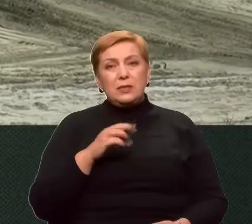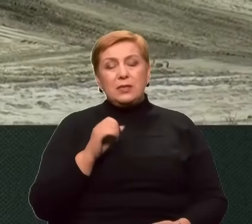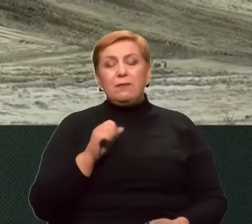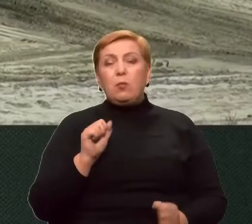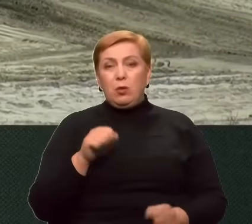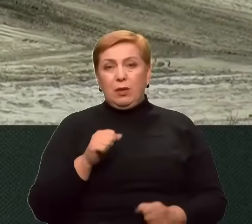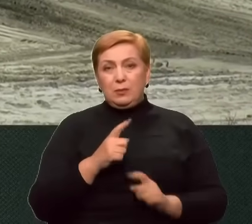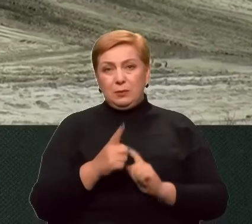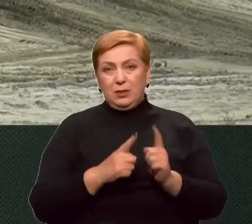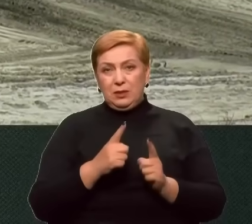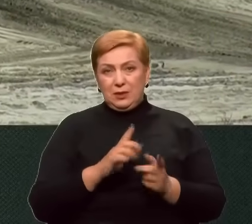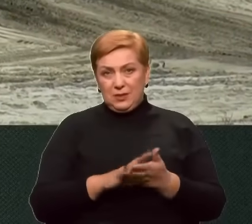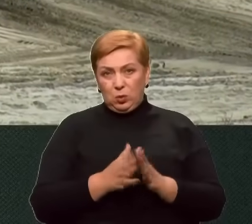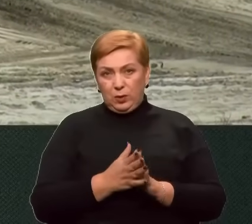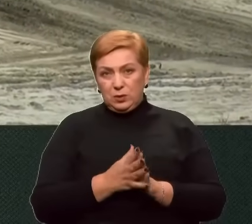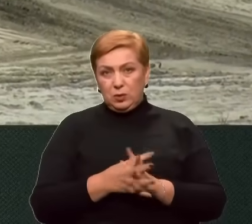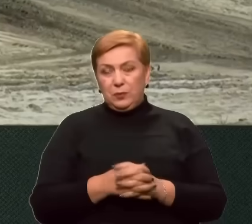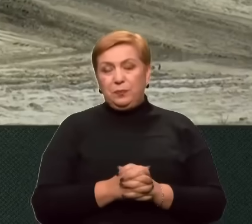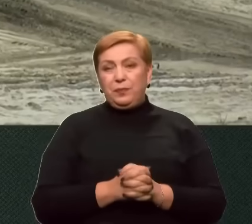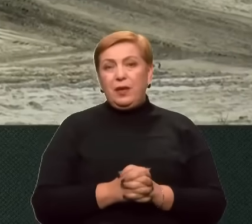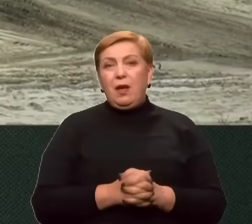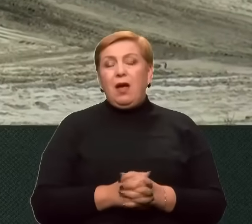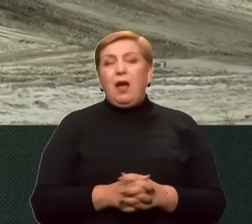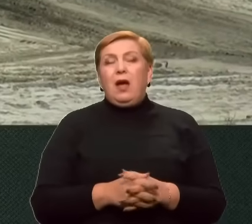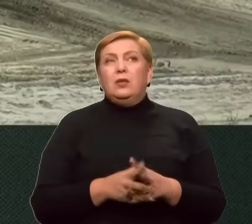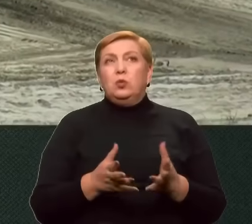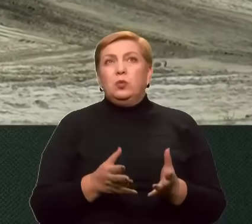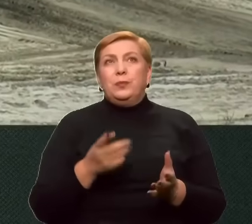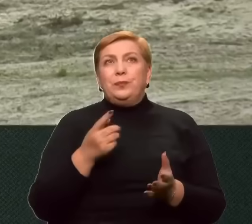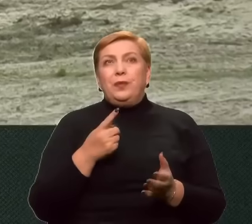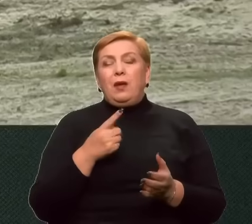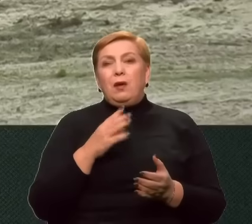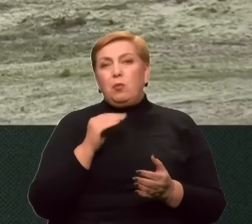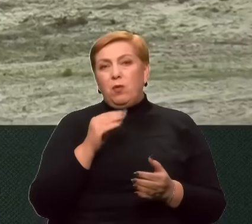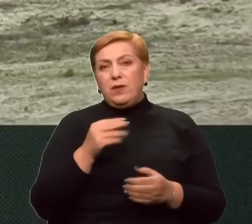ви знаєте, ми завжди намагаємося знайти вундервафи. Тут мовиться про те, що